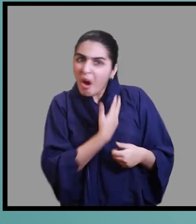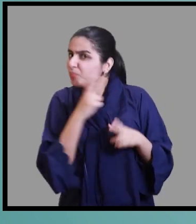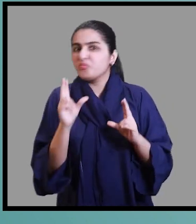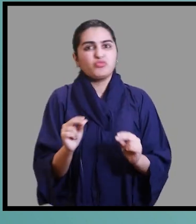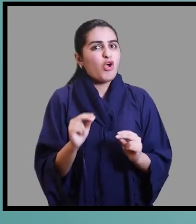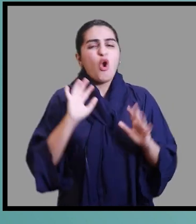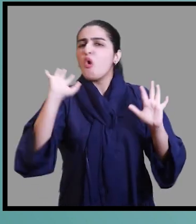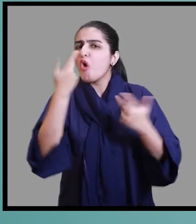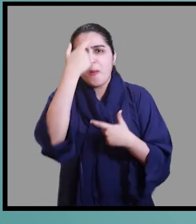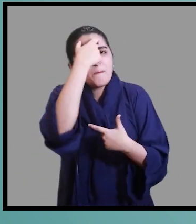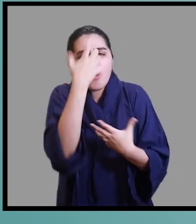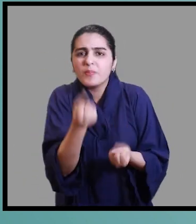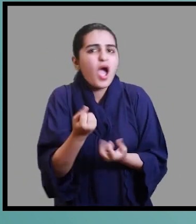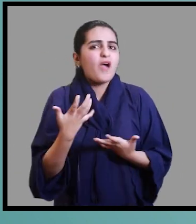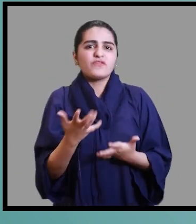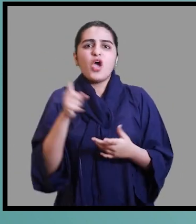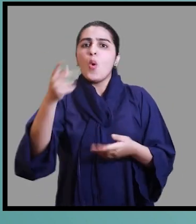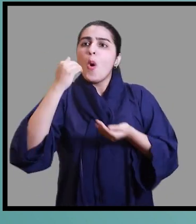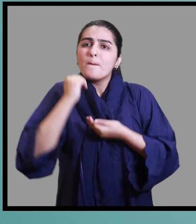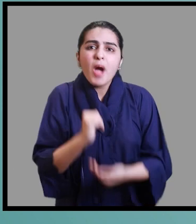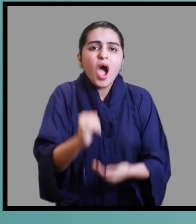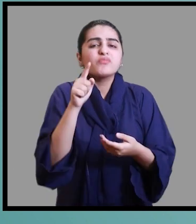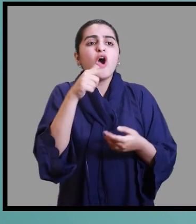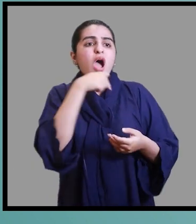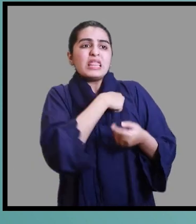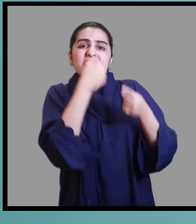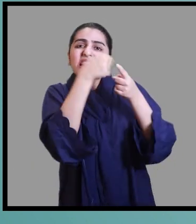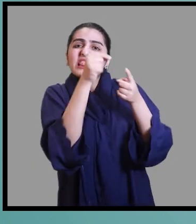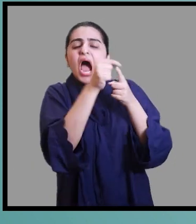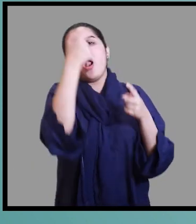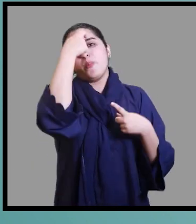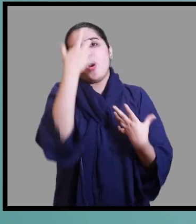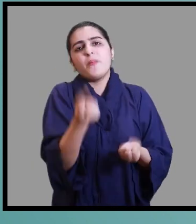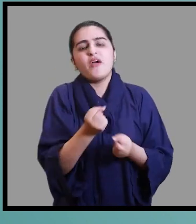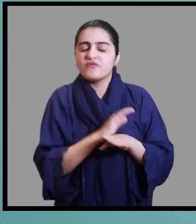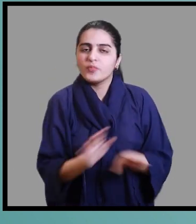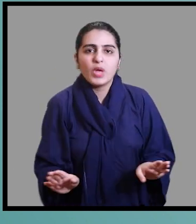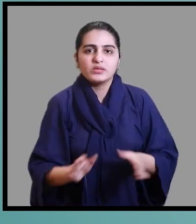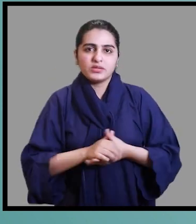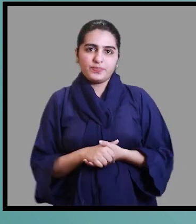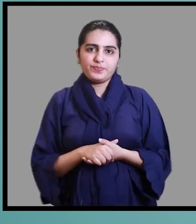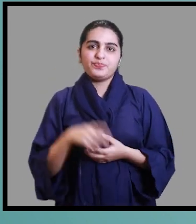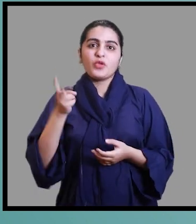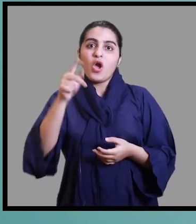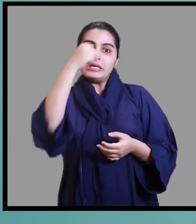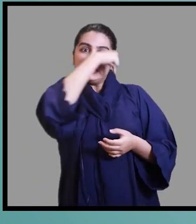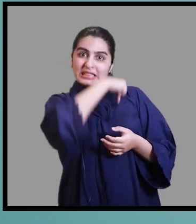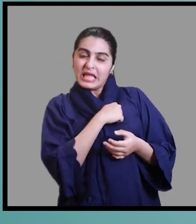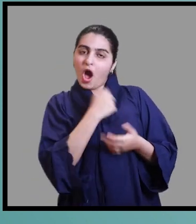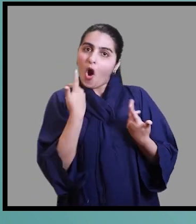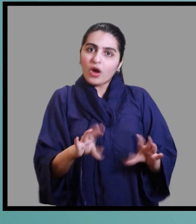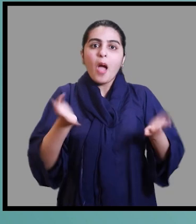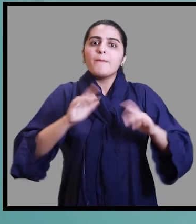इनका बाईपास है, ना इनके एंजियोप्लास्टी है, ये पैदाइशी तौर पे भी तार ख़राब हो सकते हैं, उम्र के साथ भी तार गिर सकते हैं, तो हम ये पेसमेकर